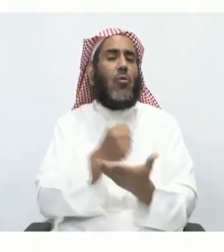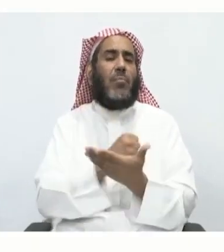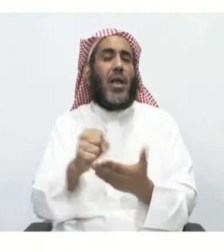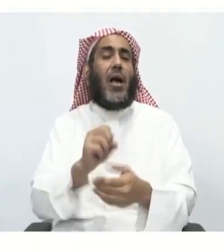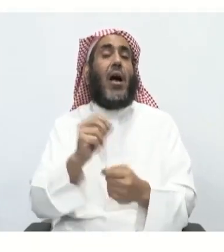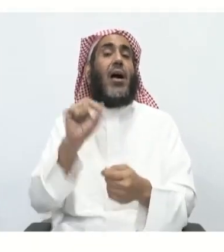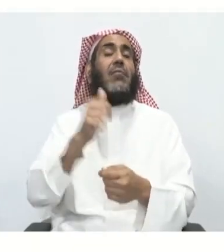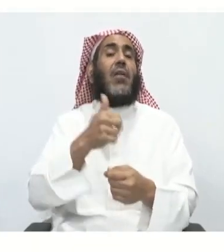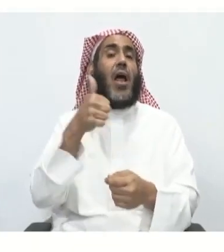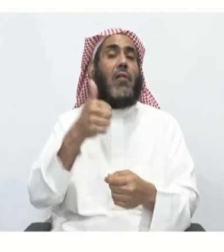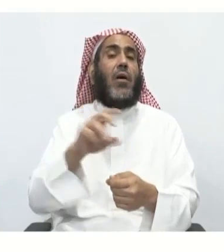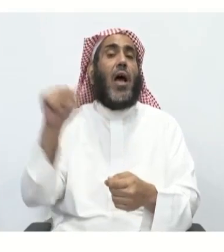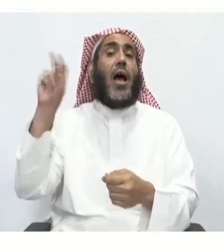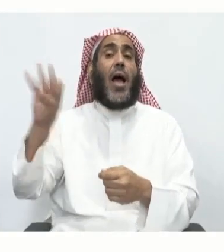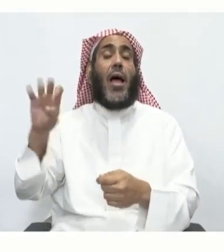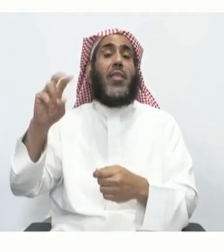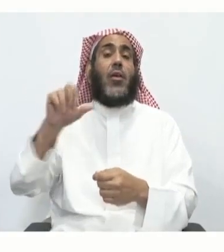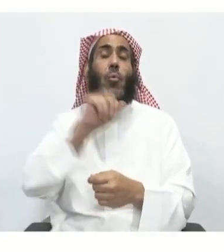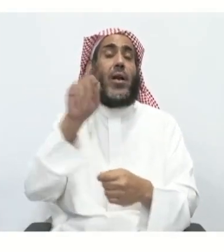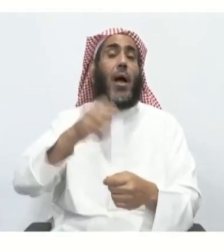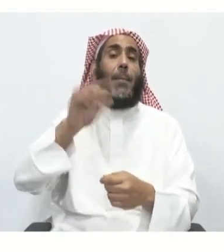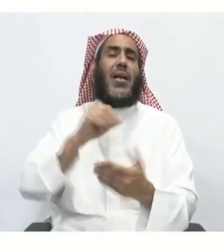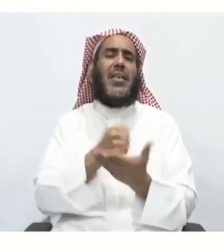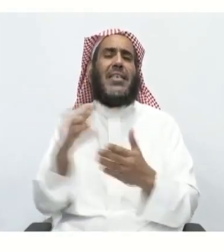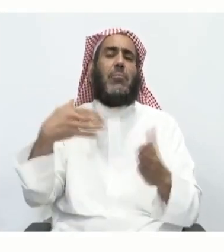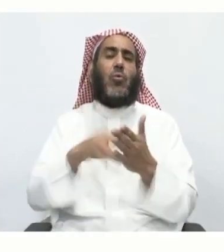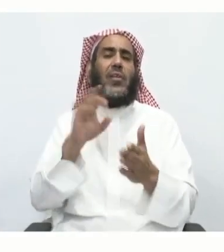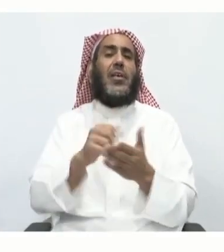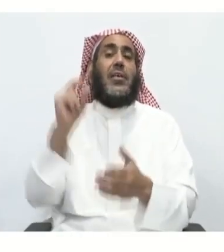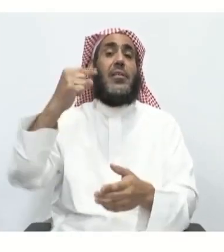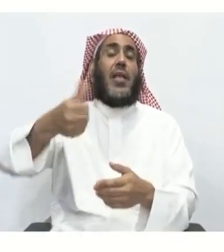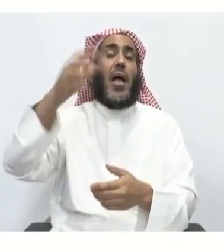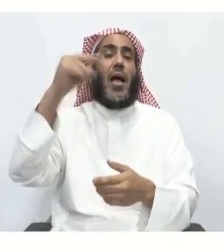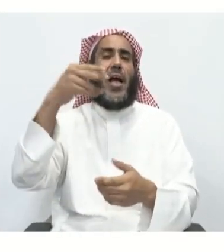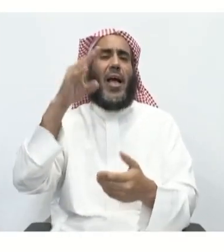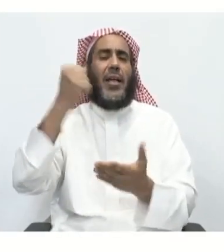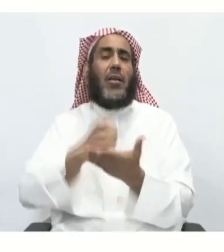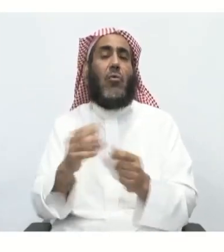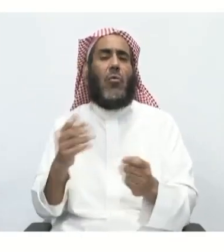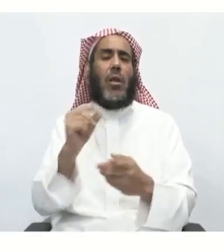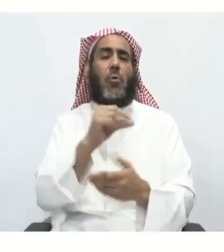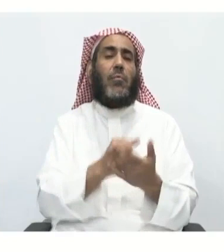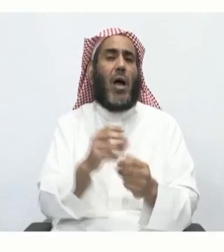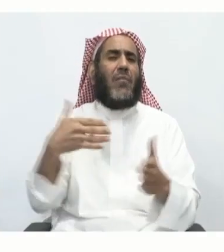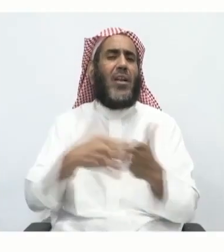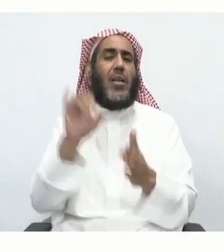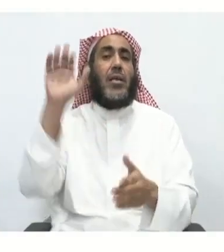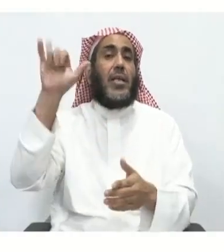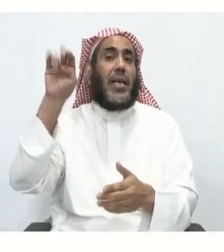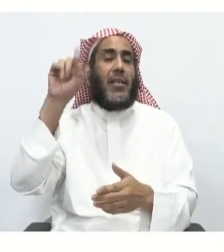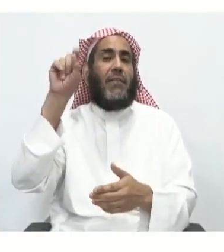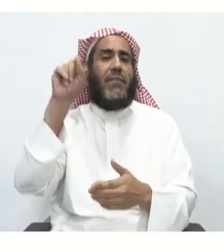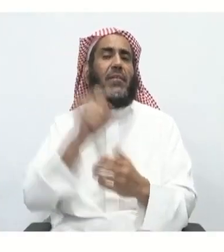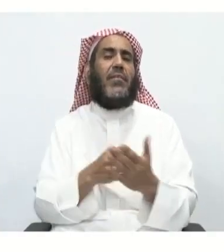منها حرف الالف هذه والرحمن واسما منقوصا حذف ياؤه داع كلمه حذف منها حرف العله يكتفي